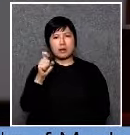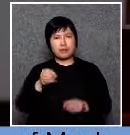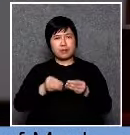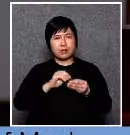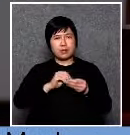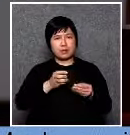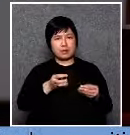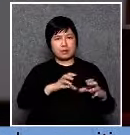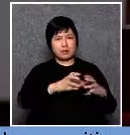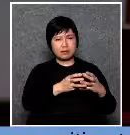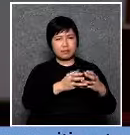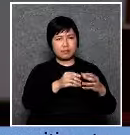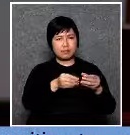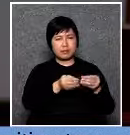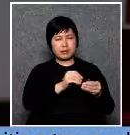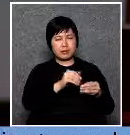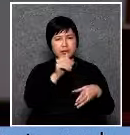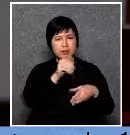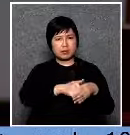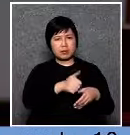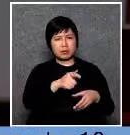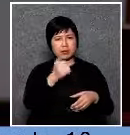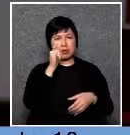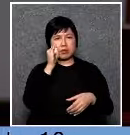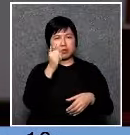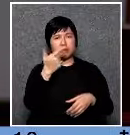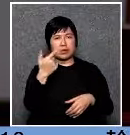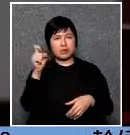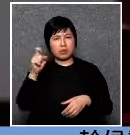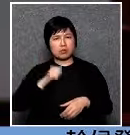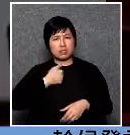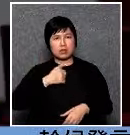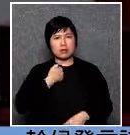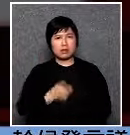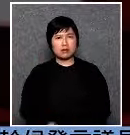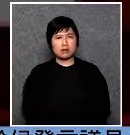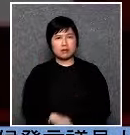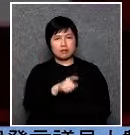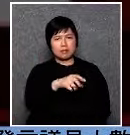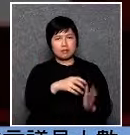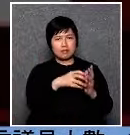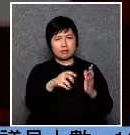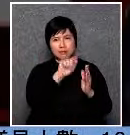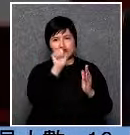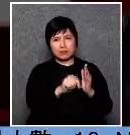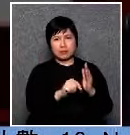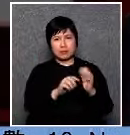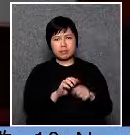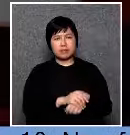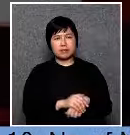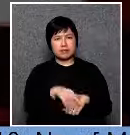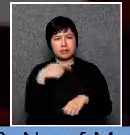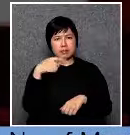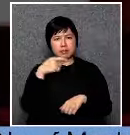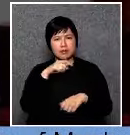圈子選舉裏面。689先生，你的僭建問題不是單純